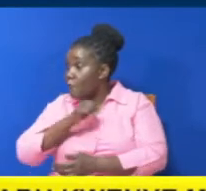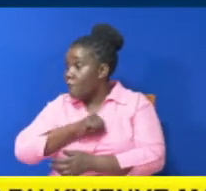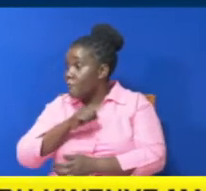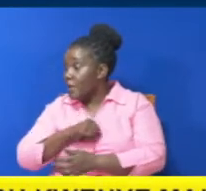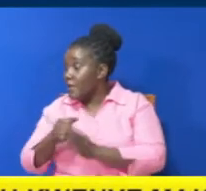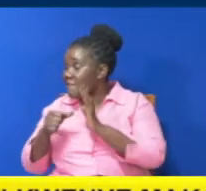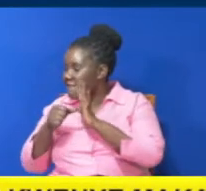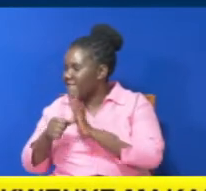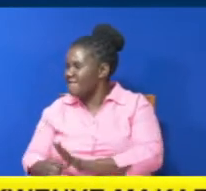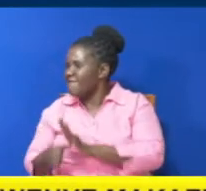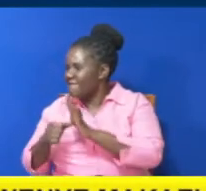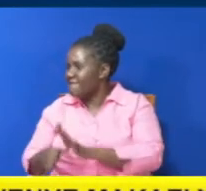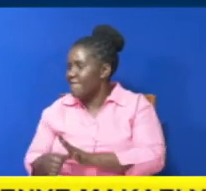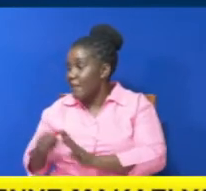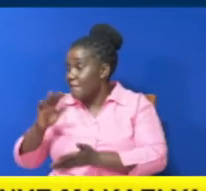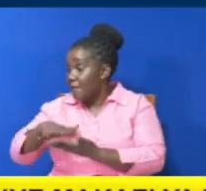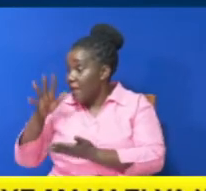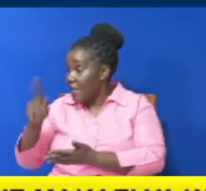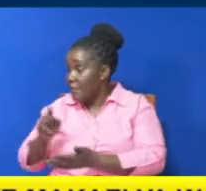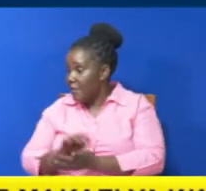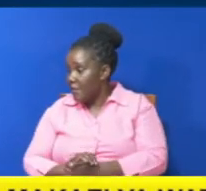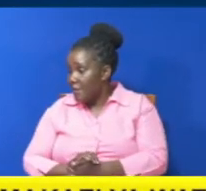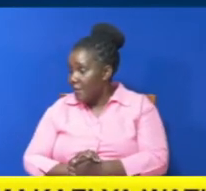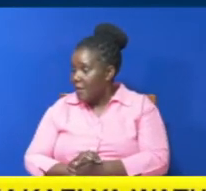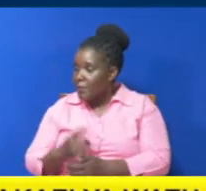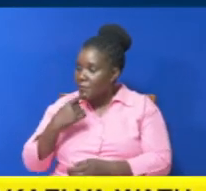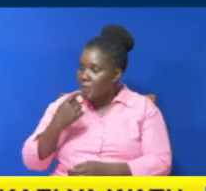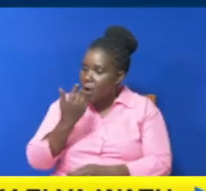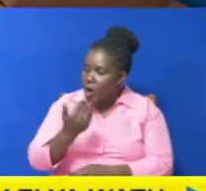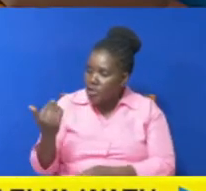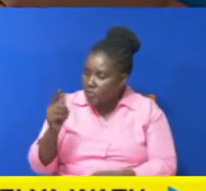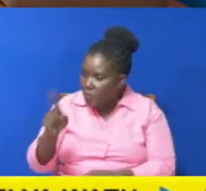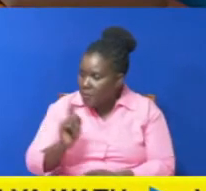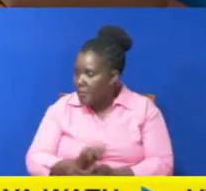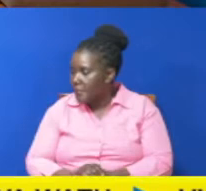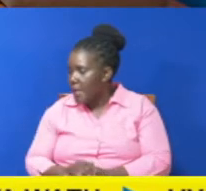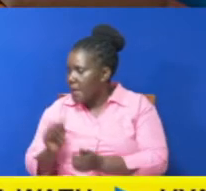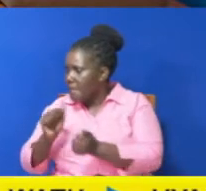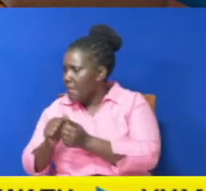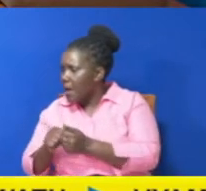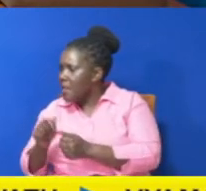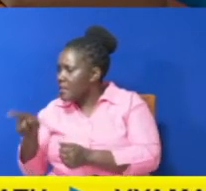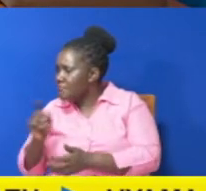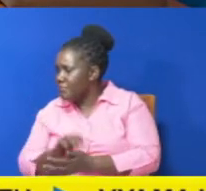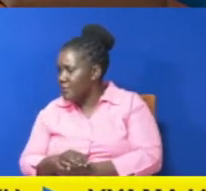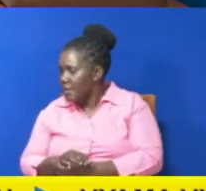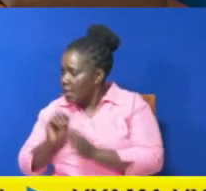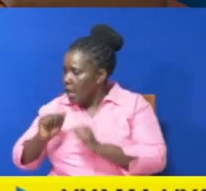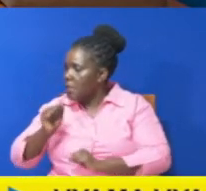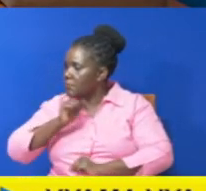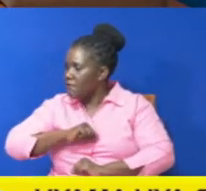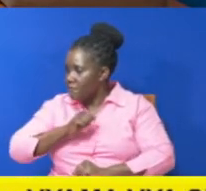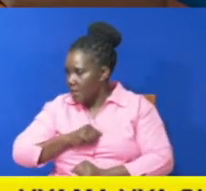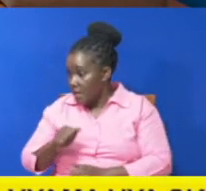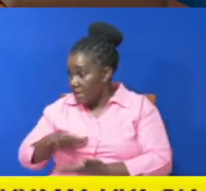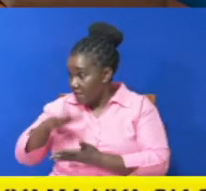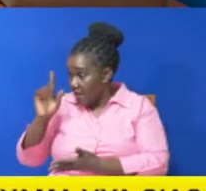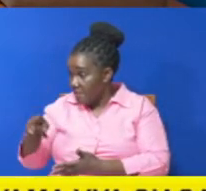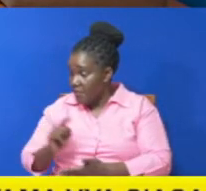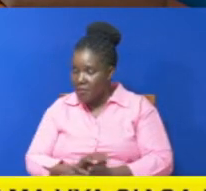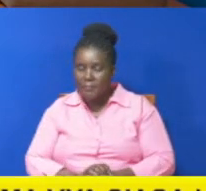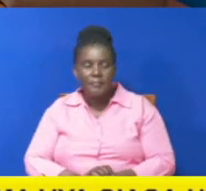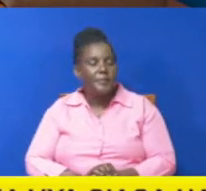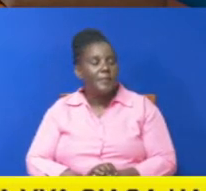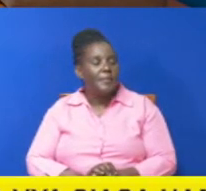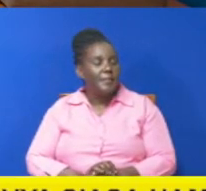au huyu mwanaume ana mali kwa hiyo ananitunza, kuna manufaa yoyote? Sawa, swali zuri sana. Yaani